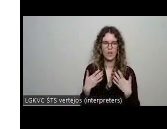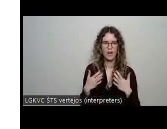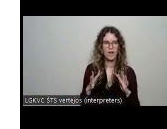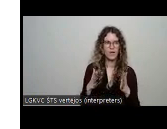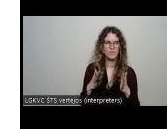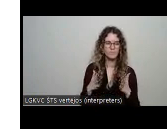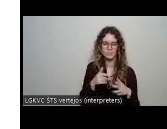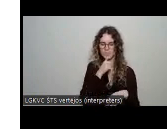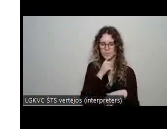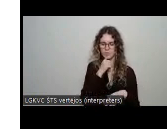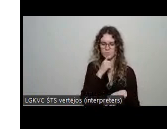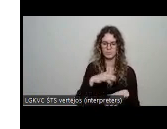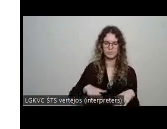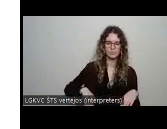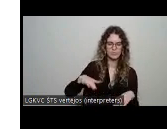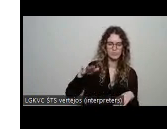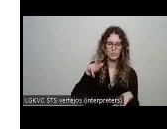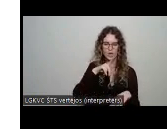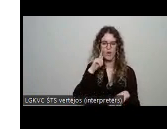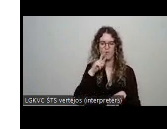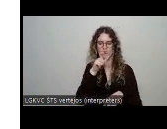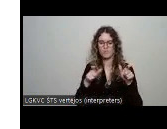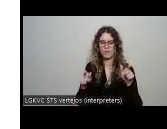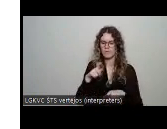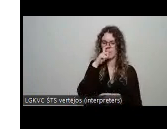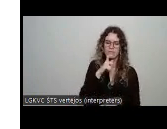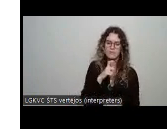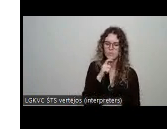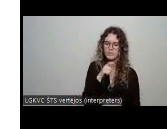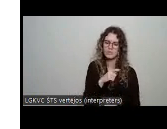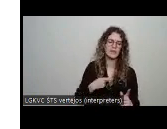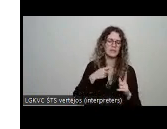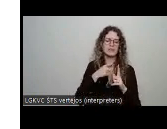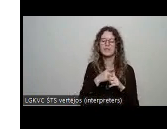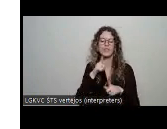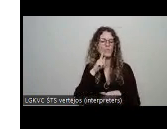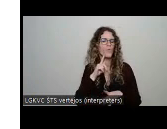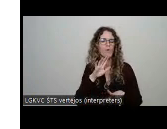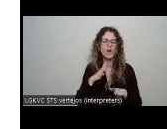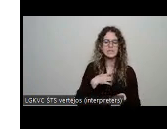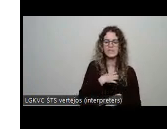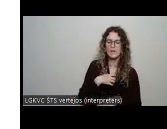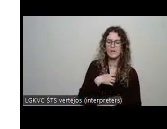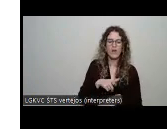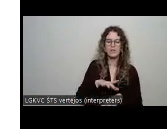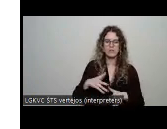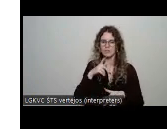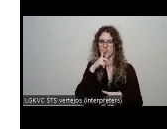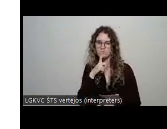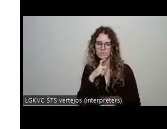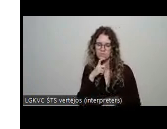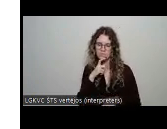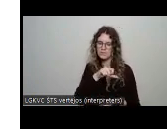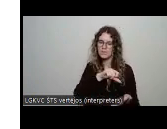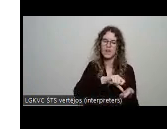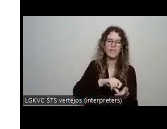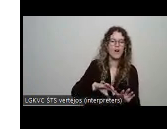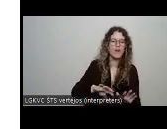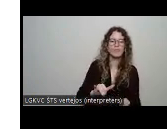jaunų žmonių, nebesuprasti jų aspiracijų, siekių, kas jiems svarbu, kame jie dalyvauja, kas jiems